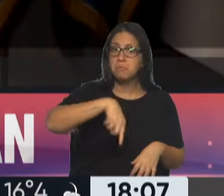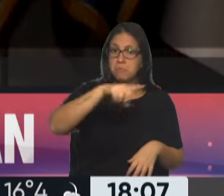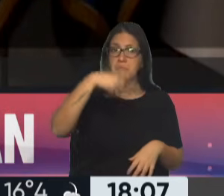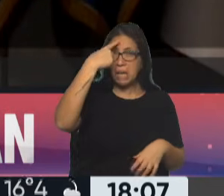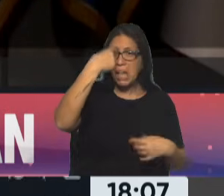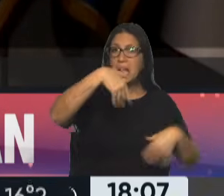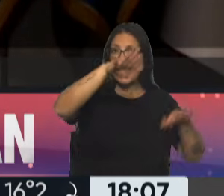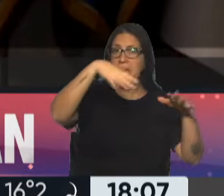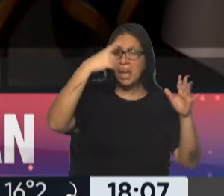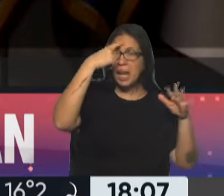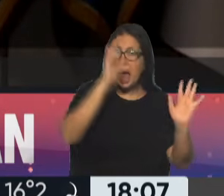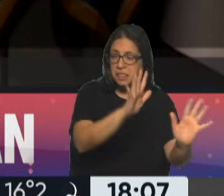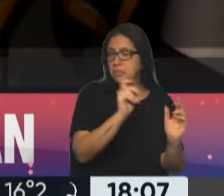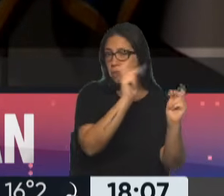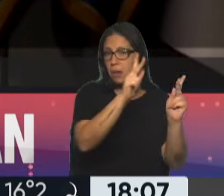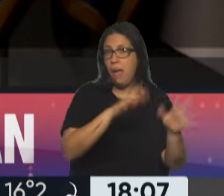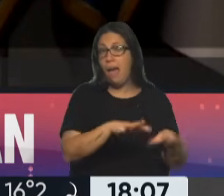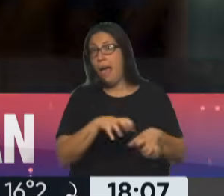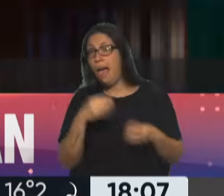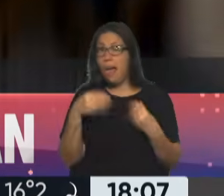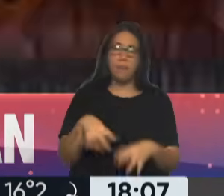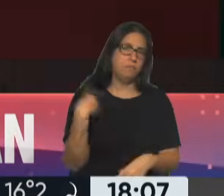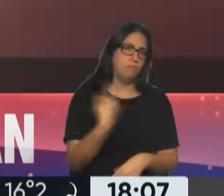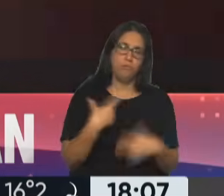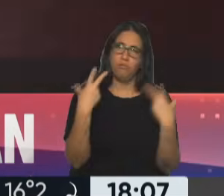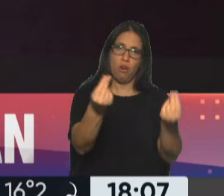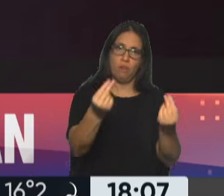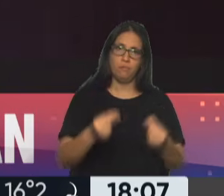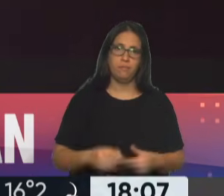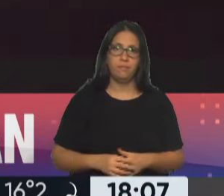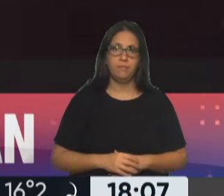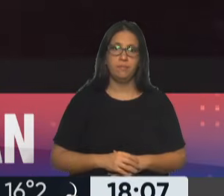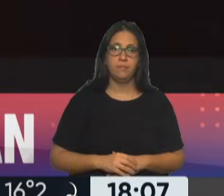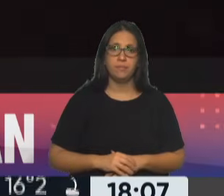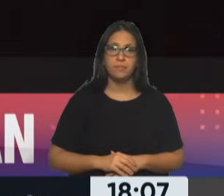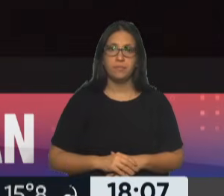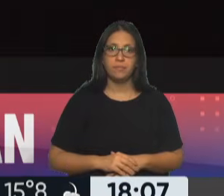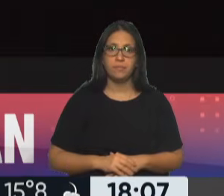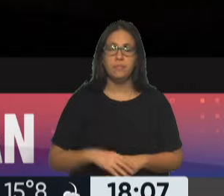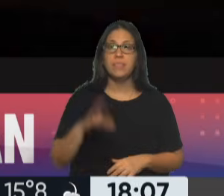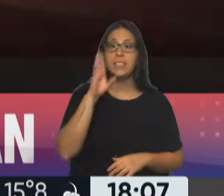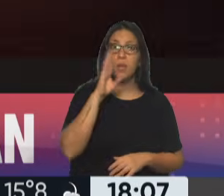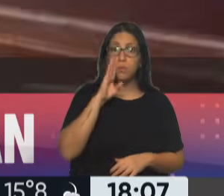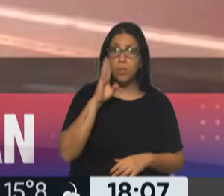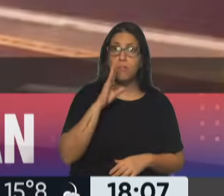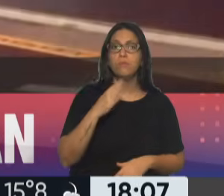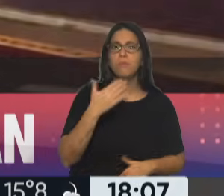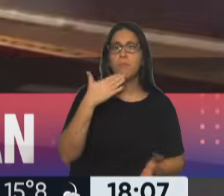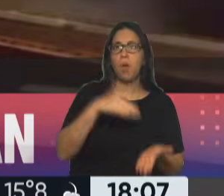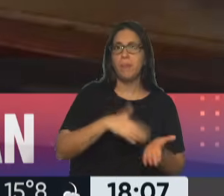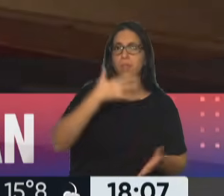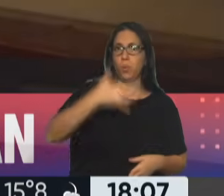ببینن. این چیزی نیست که ما بخوایم کوتاه بیاییم. Y Estados Unidos cumplió la promesa de